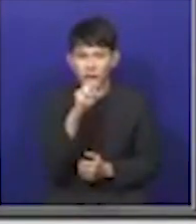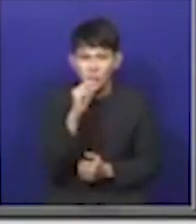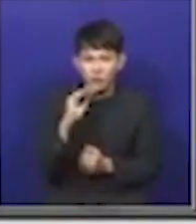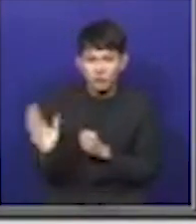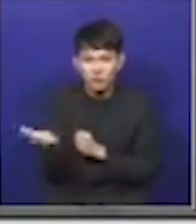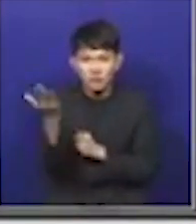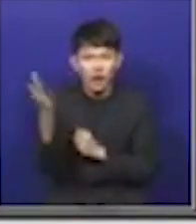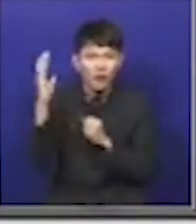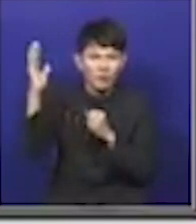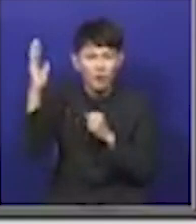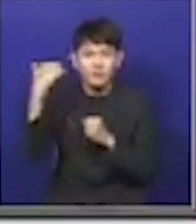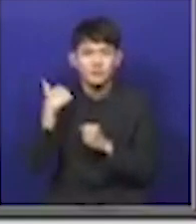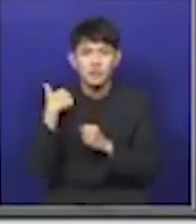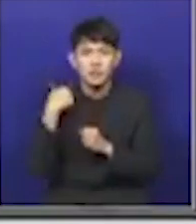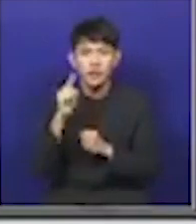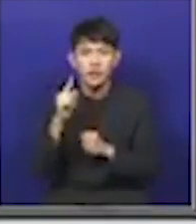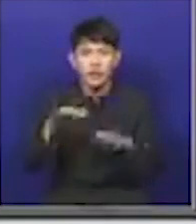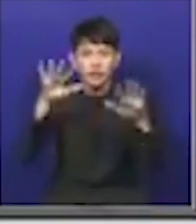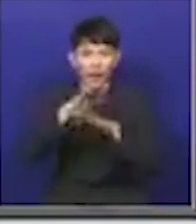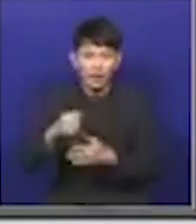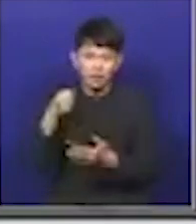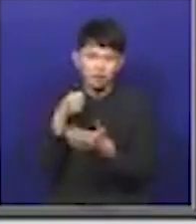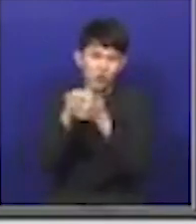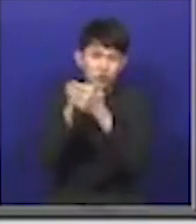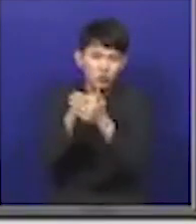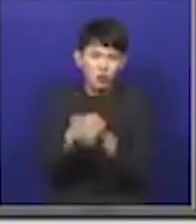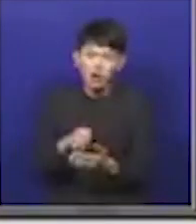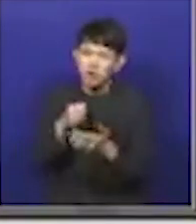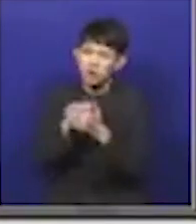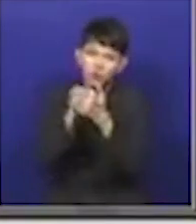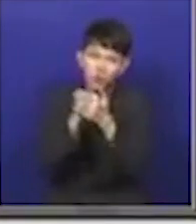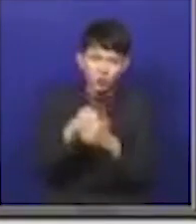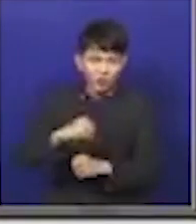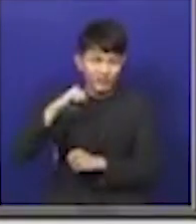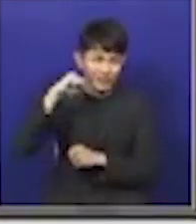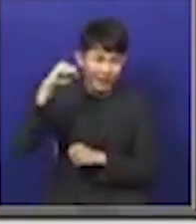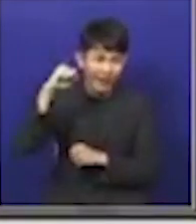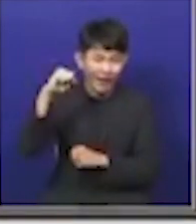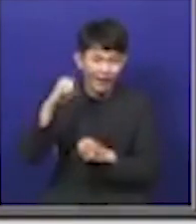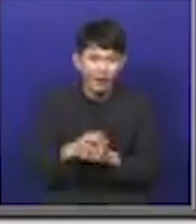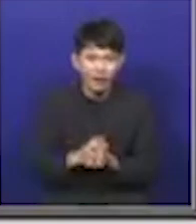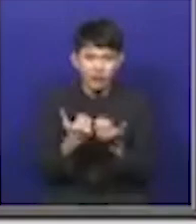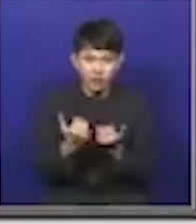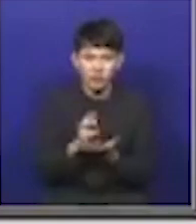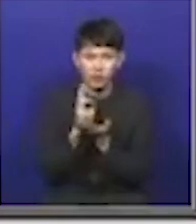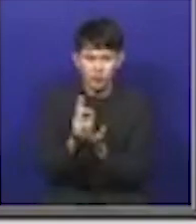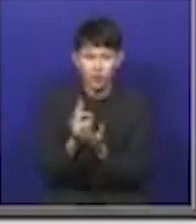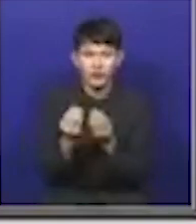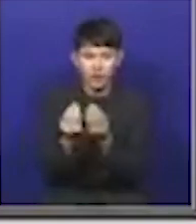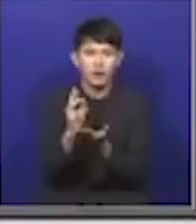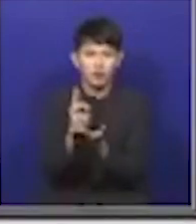ช้าฮะนักรบเมื่อรบมาจนกระทั่งได้ชัยชนะส่วนหนึ่งแล้วต้องให้รางวัลเขา